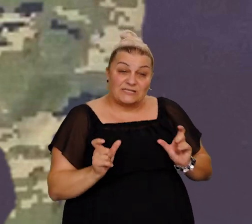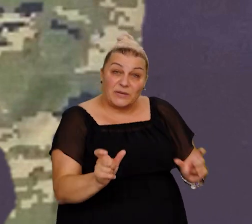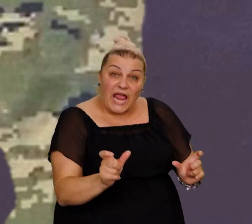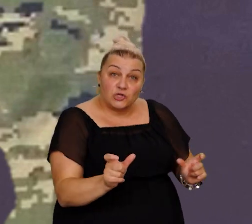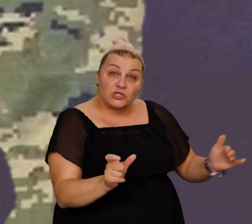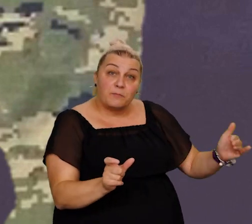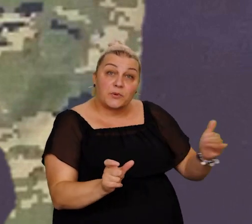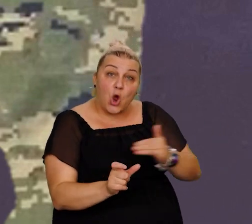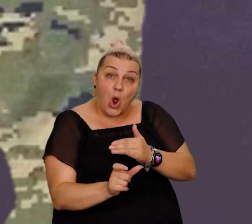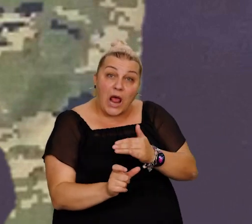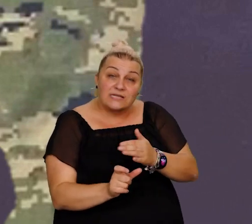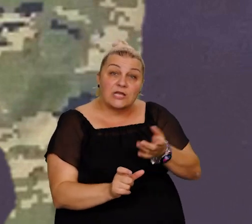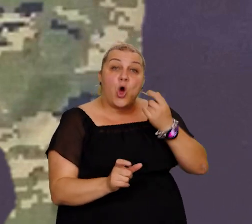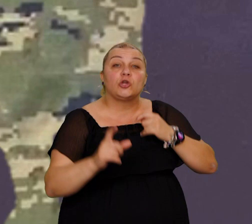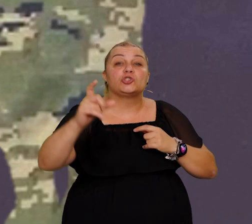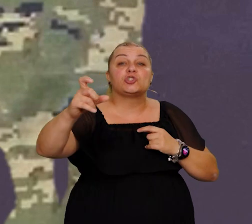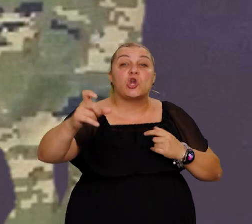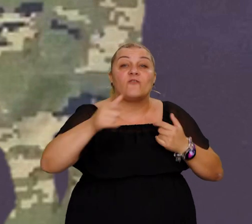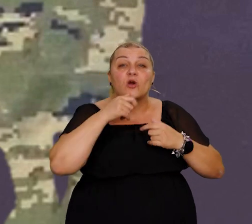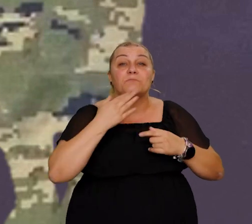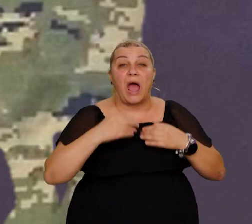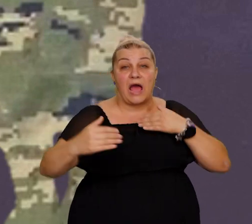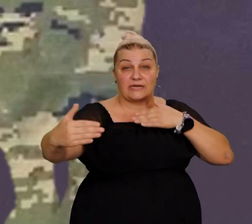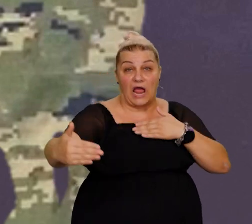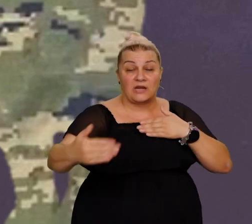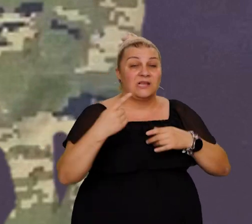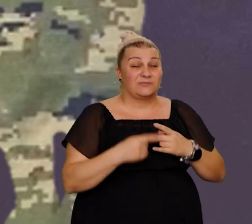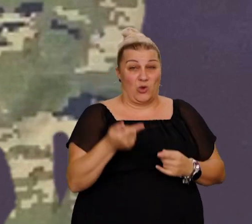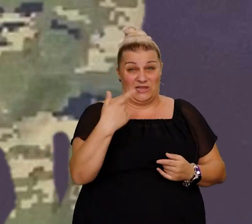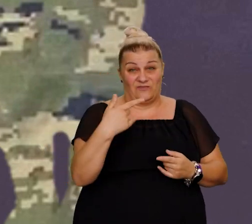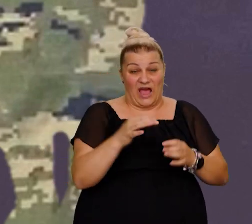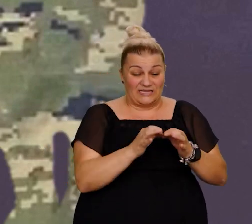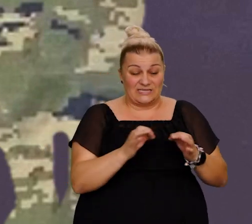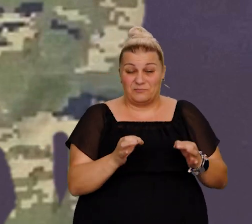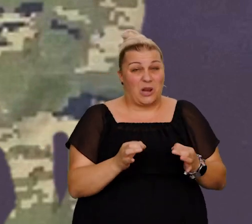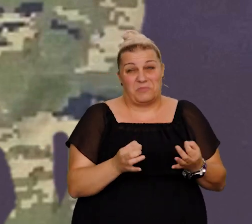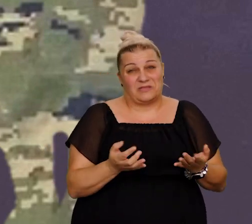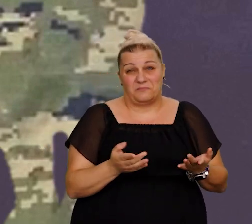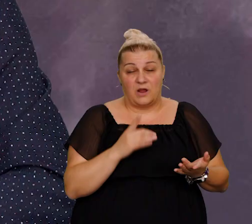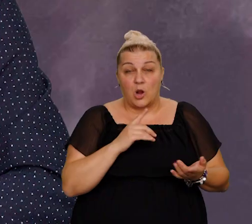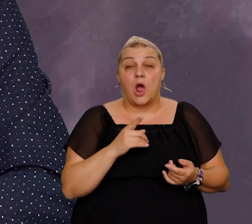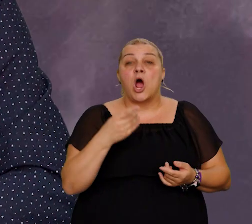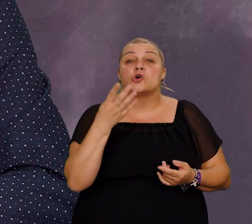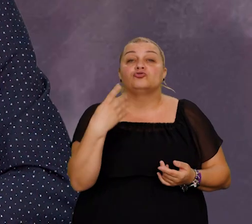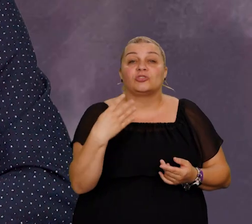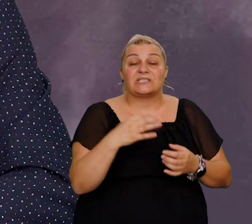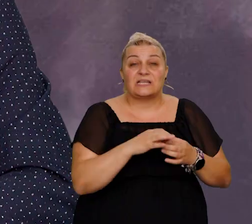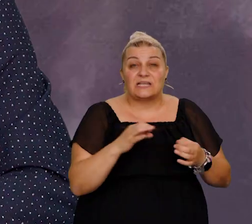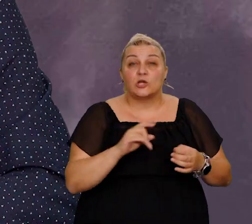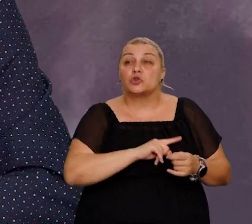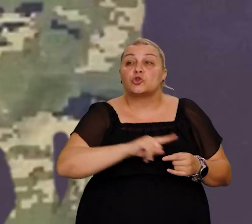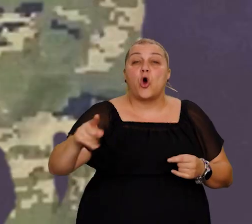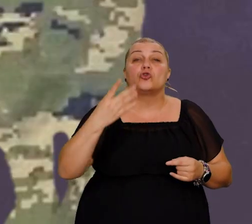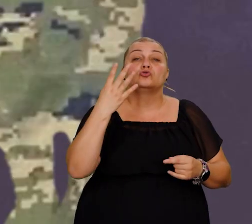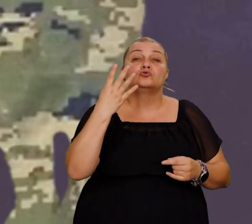Marjan. Znači ti topovi, jer topovi 20 mm nemaju smisla. Koliko je domet topa 40 km? Do 4